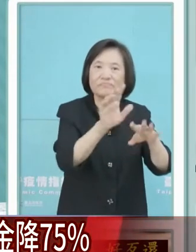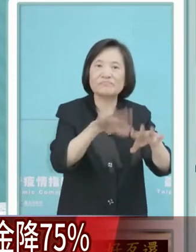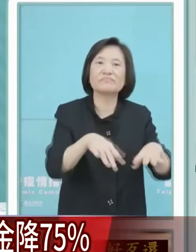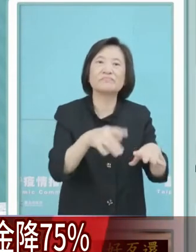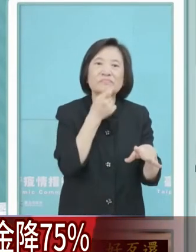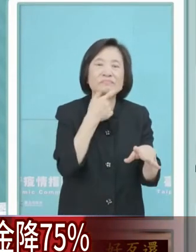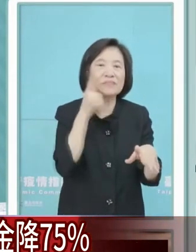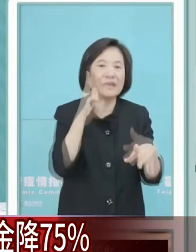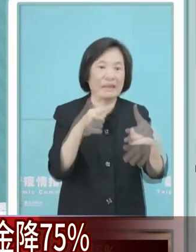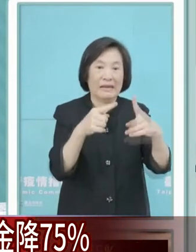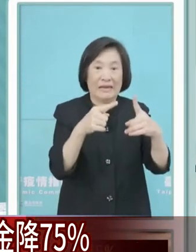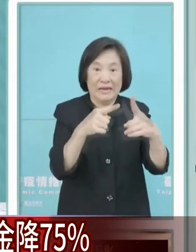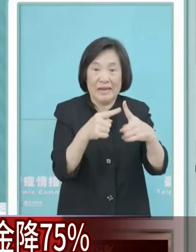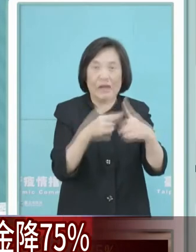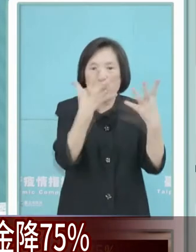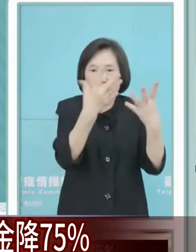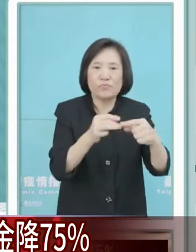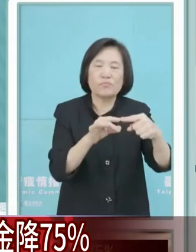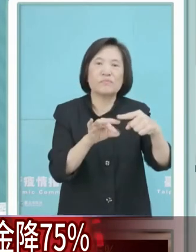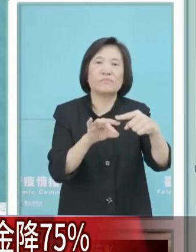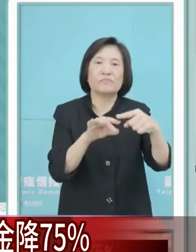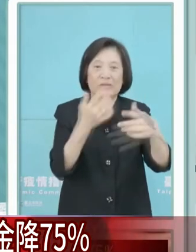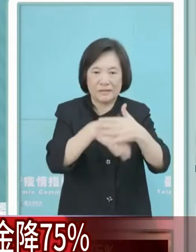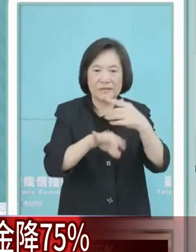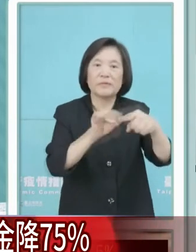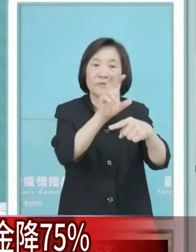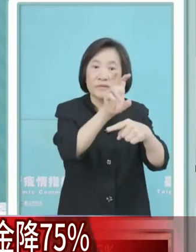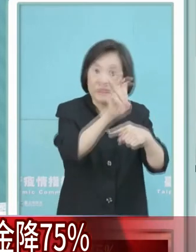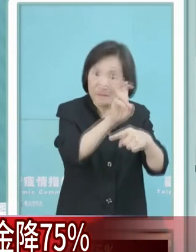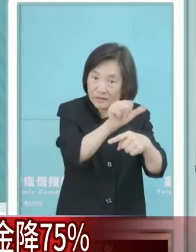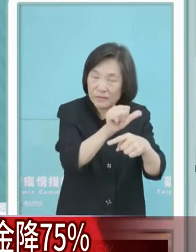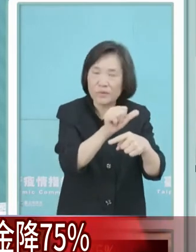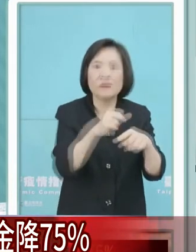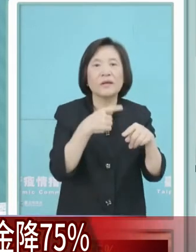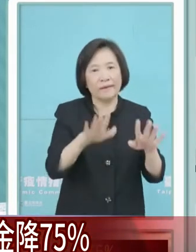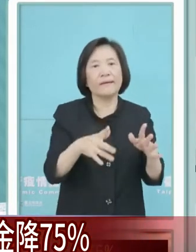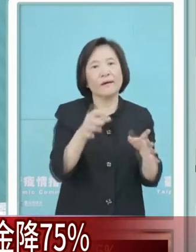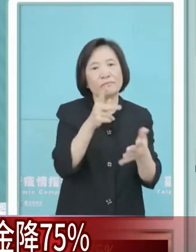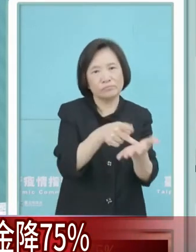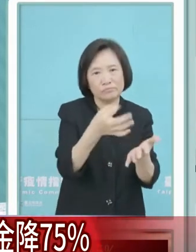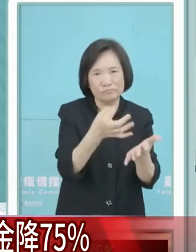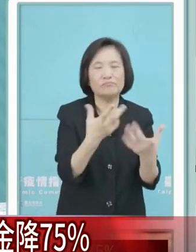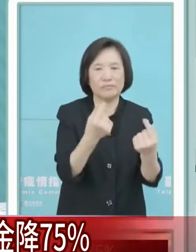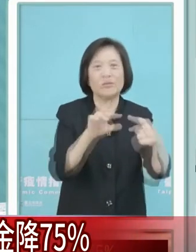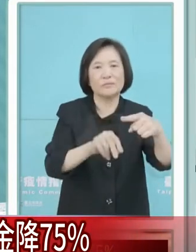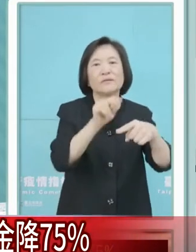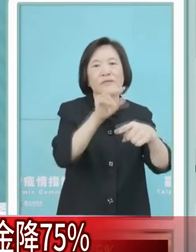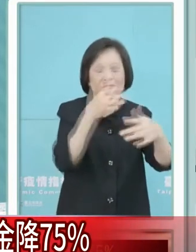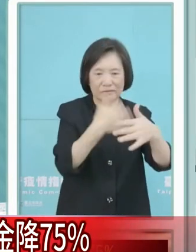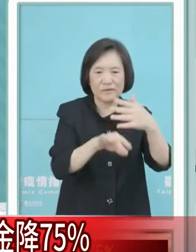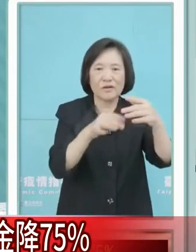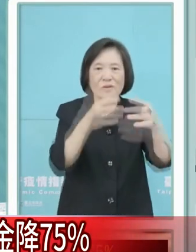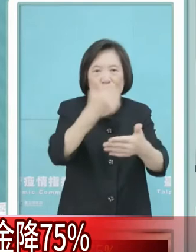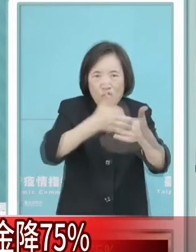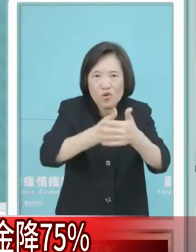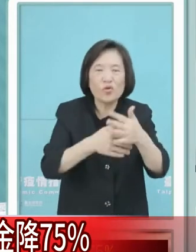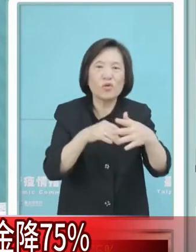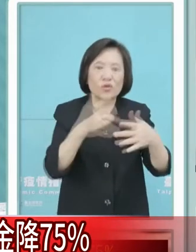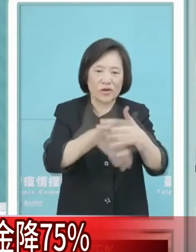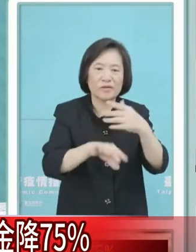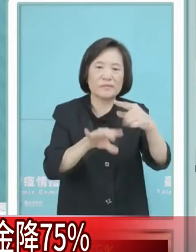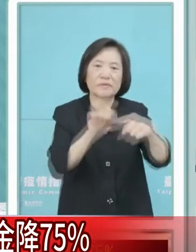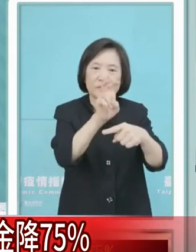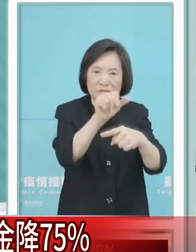就按照跟人流一致嘛，降75%的，然后三个月。所以五六七最后面你知